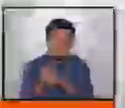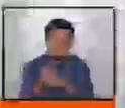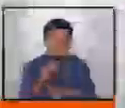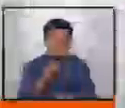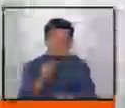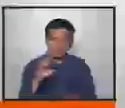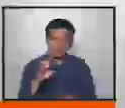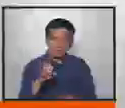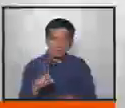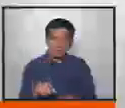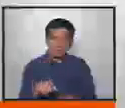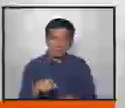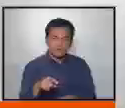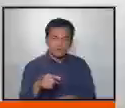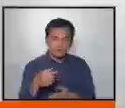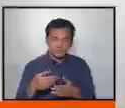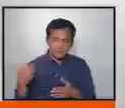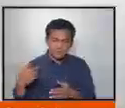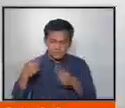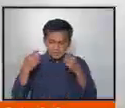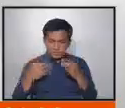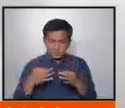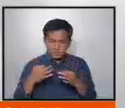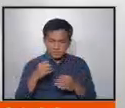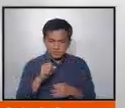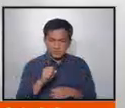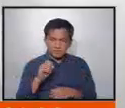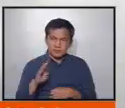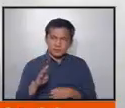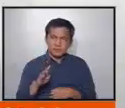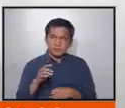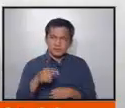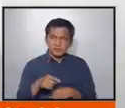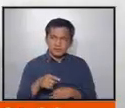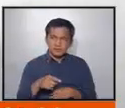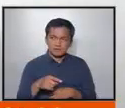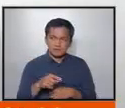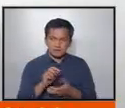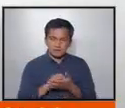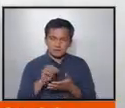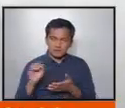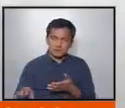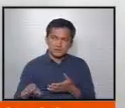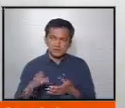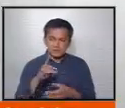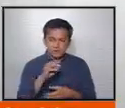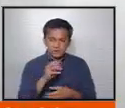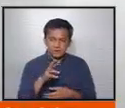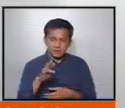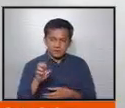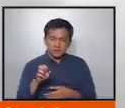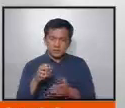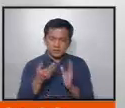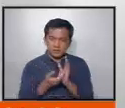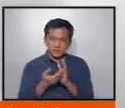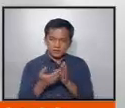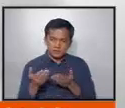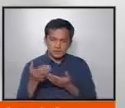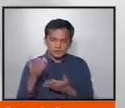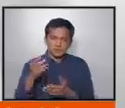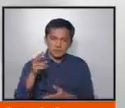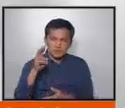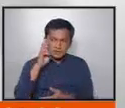Binaligtad ng Supreme Court ang naunang desisyon ng Sandigan Bayan na nagbasura sa demurrer to evidence na inihain ni